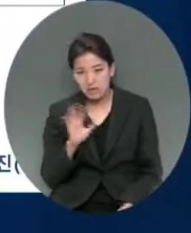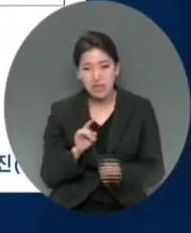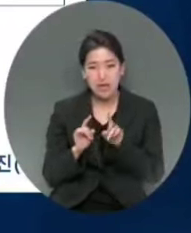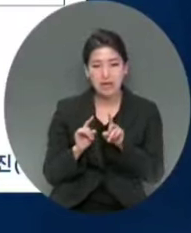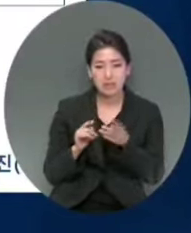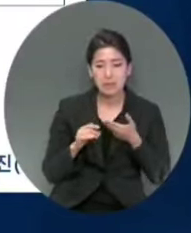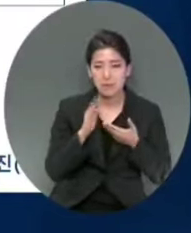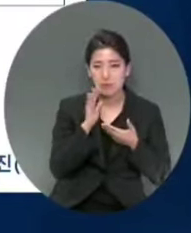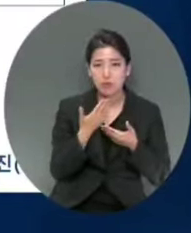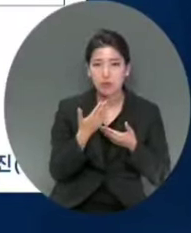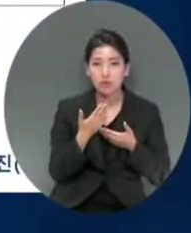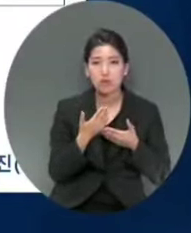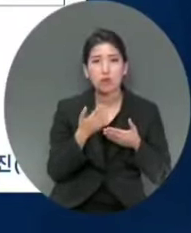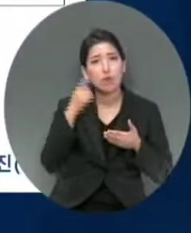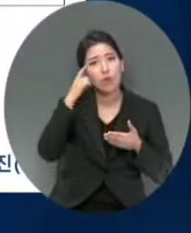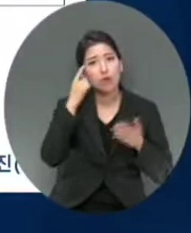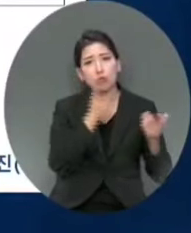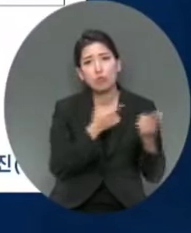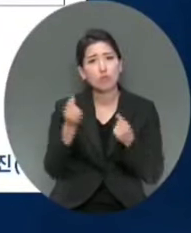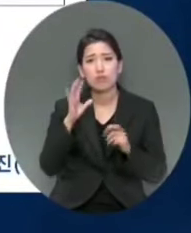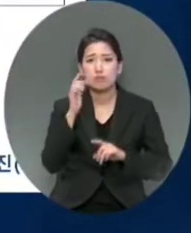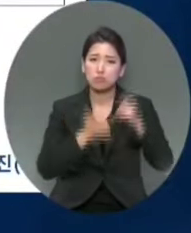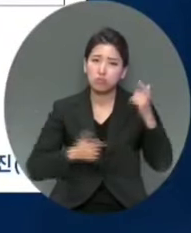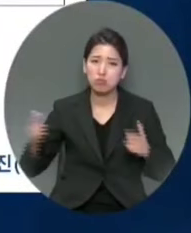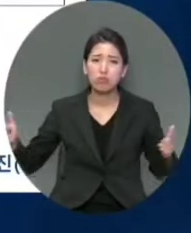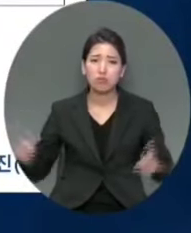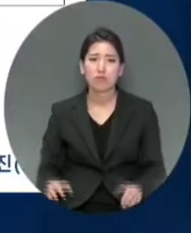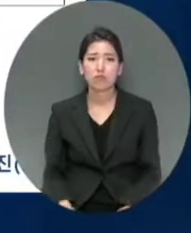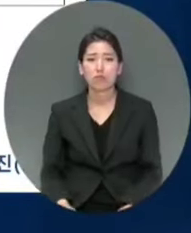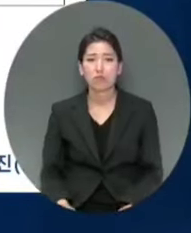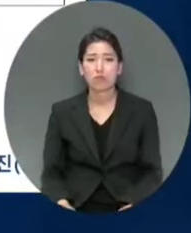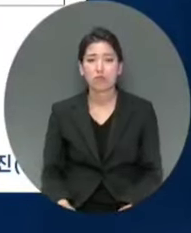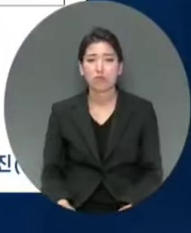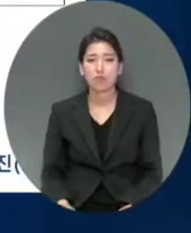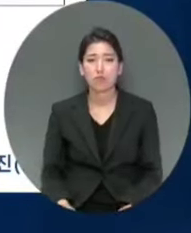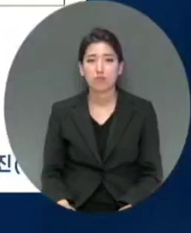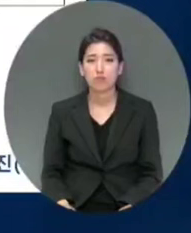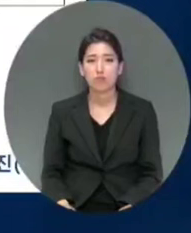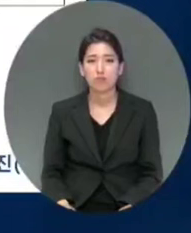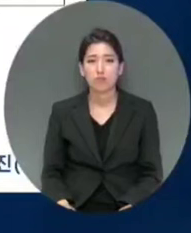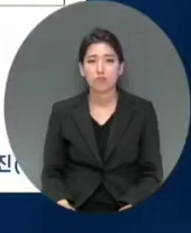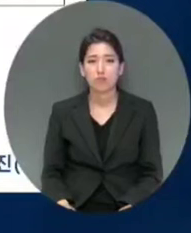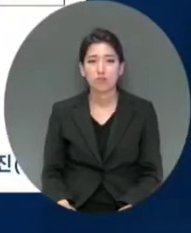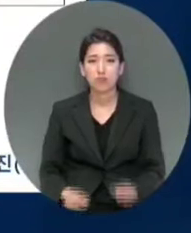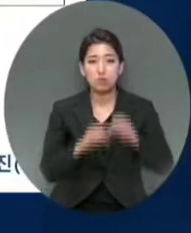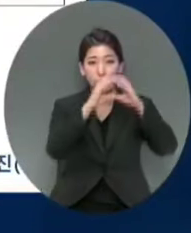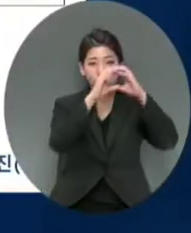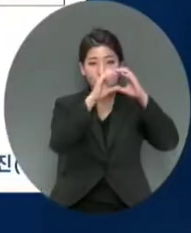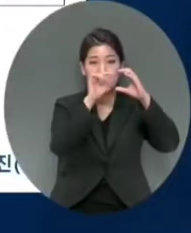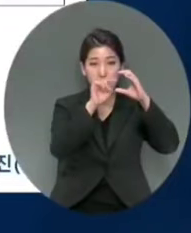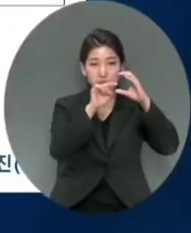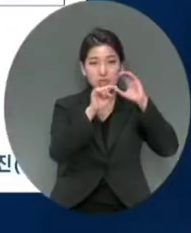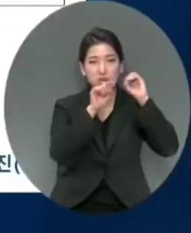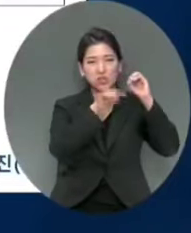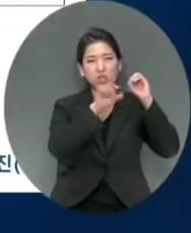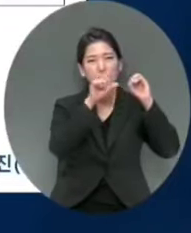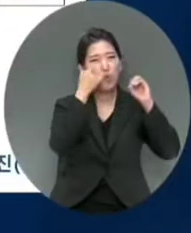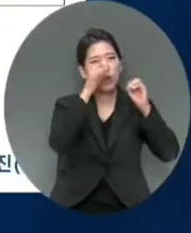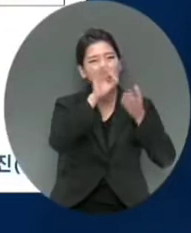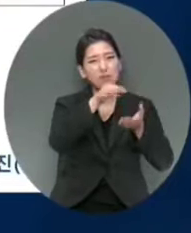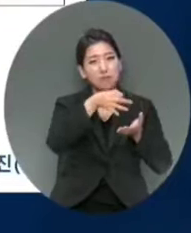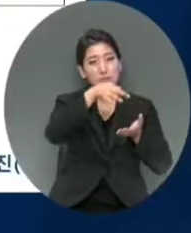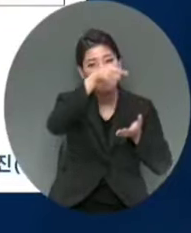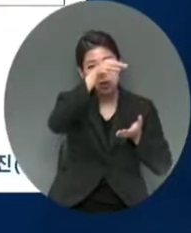그런 내용을 표로 만들어 놓은 겁니다. 이 동그라미 표가 임금 인상 0.5% 인상, 그다음 명절 상여금 20만 원 추가 반영이 필요하다, 두